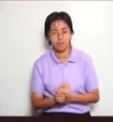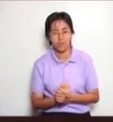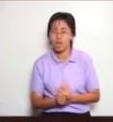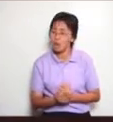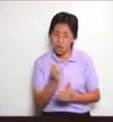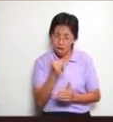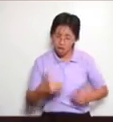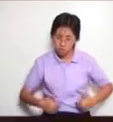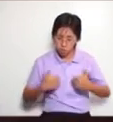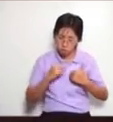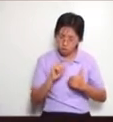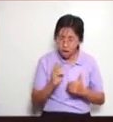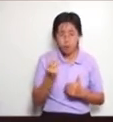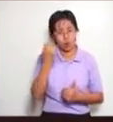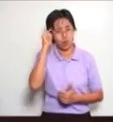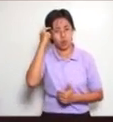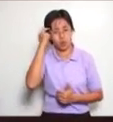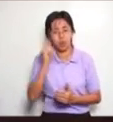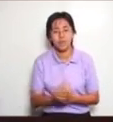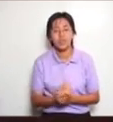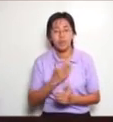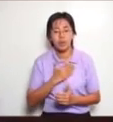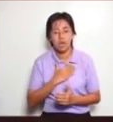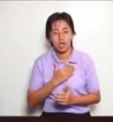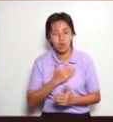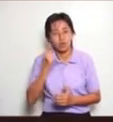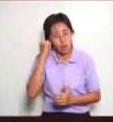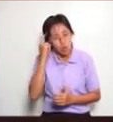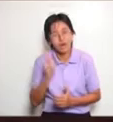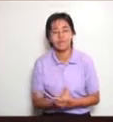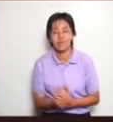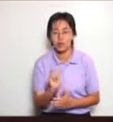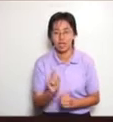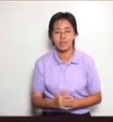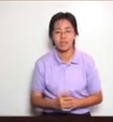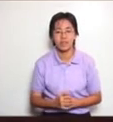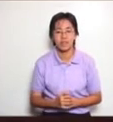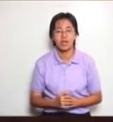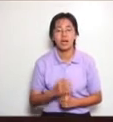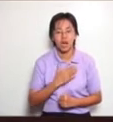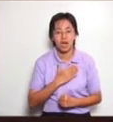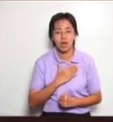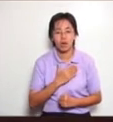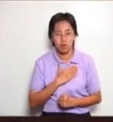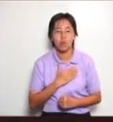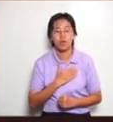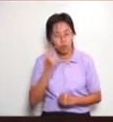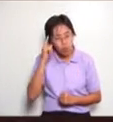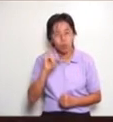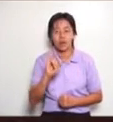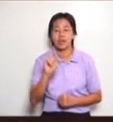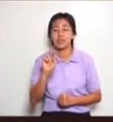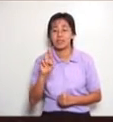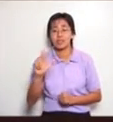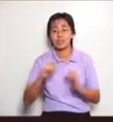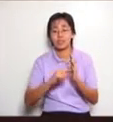่เที่ยง หปัญญาสมำหัคนพฤที่ต้องเข้าฯ่ังกว่าน้อยก็คือปัญาแ่งการเข้าถึงไรรักก